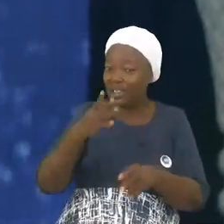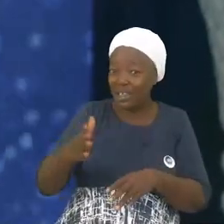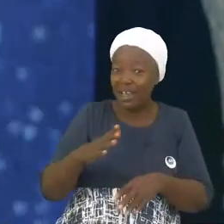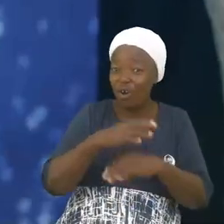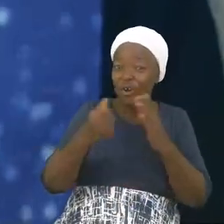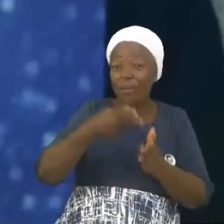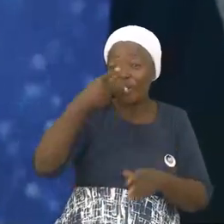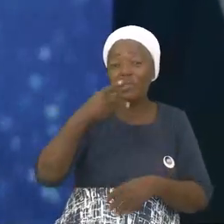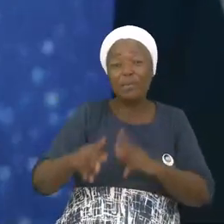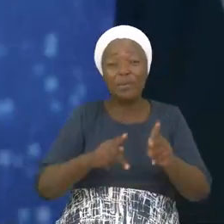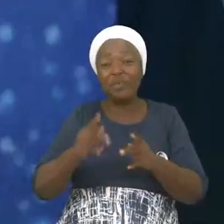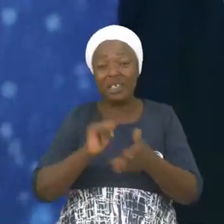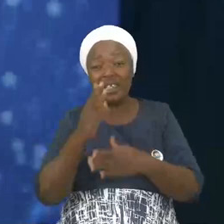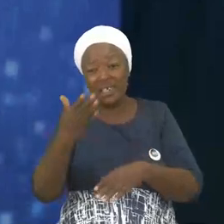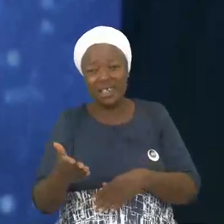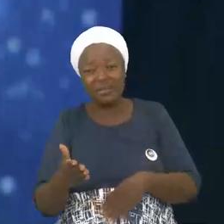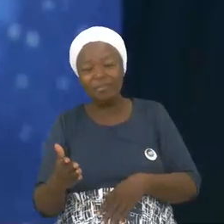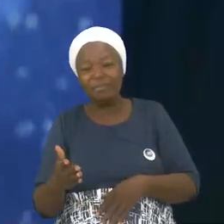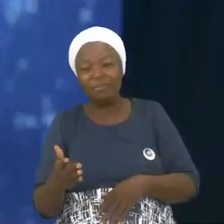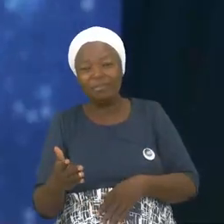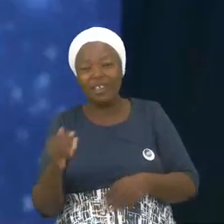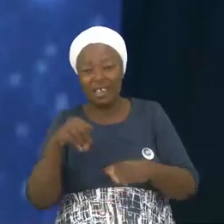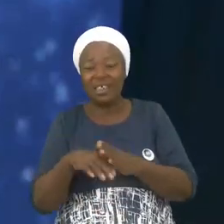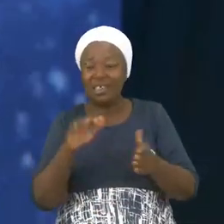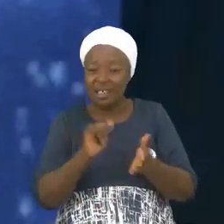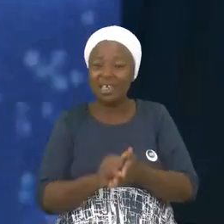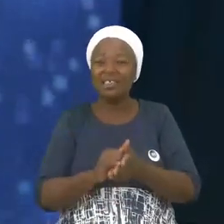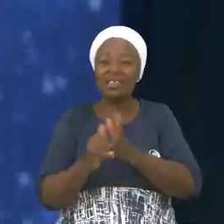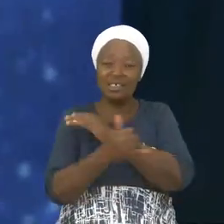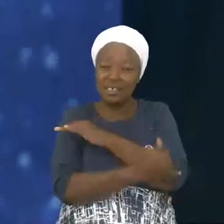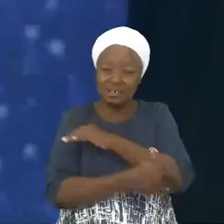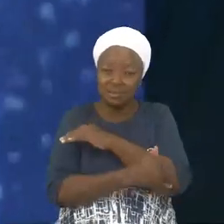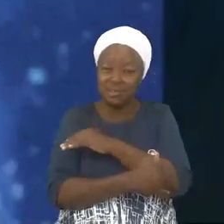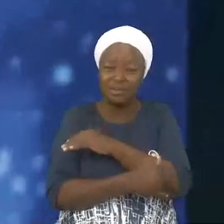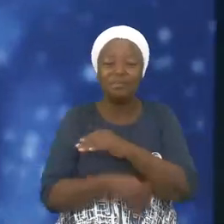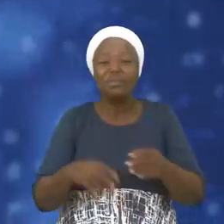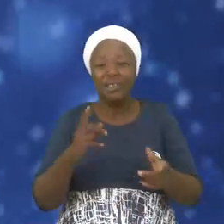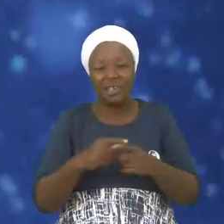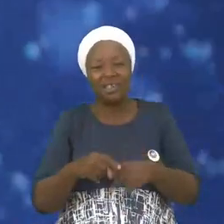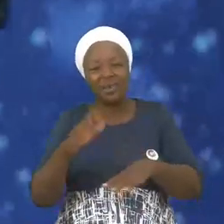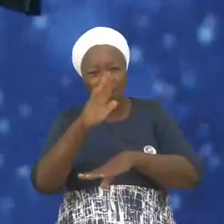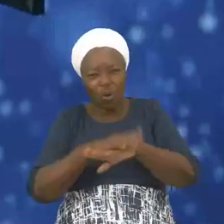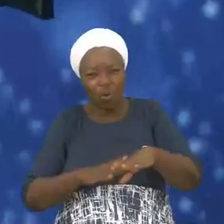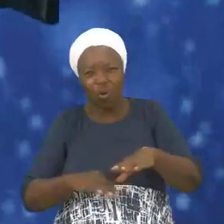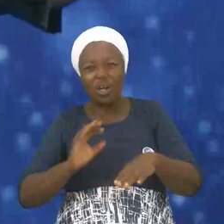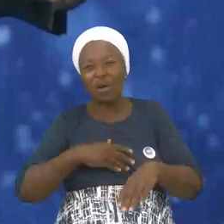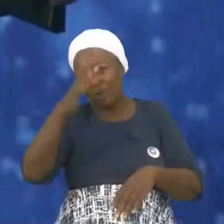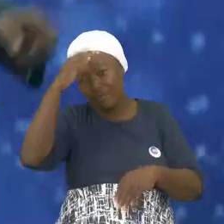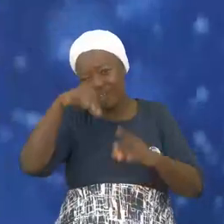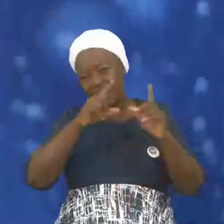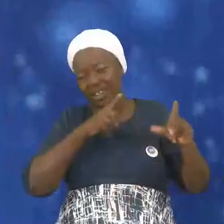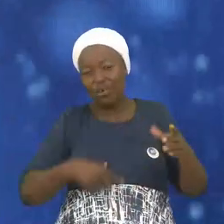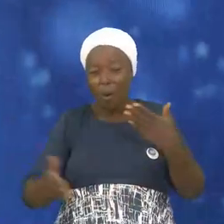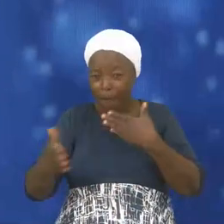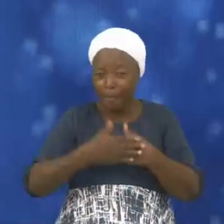ça. Mais ceux-là, l'Union pentecôtiste de la Russie, de la branche